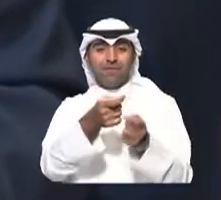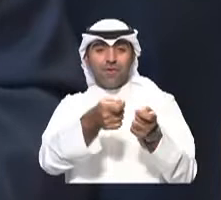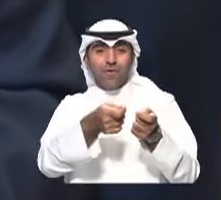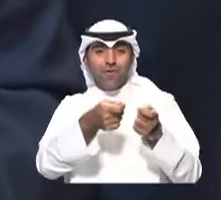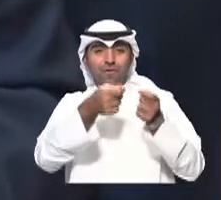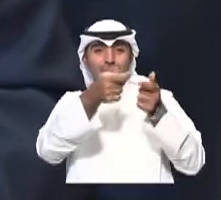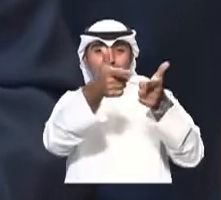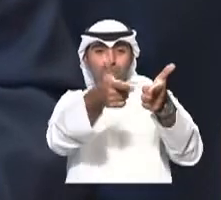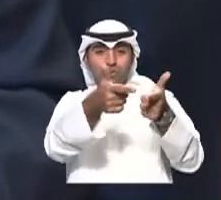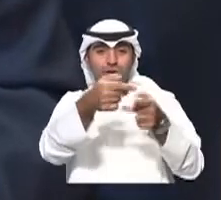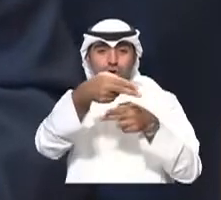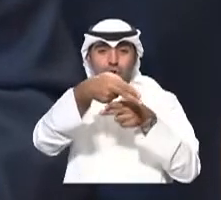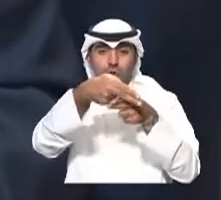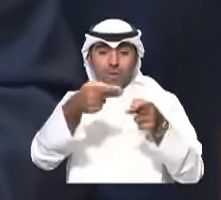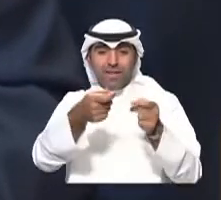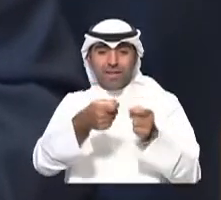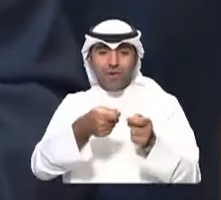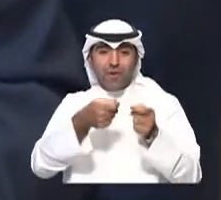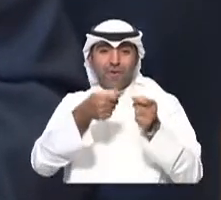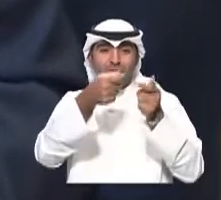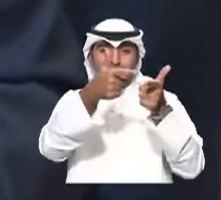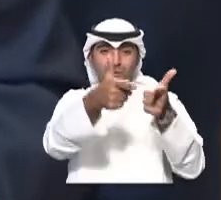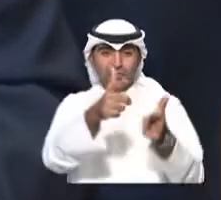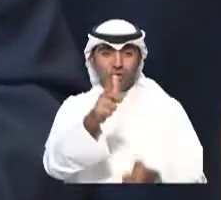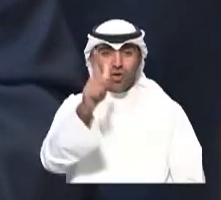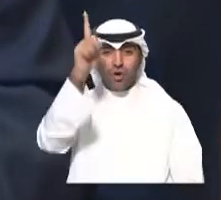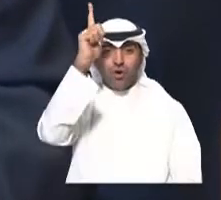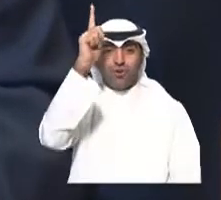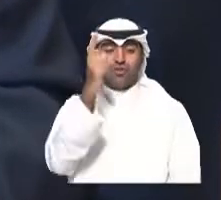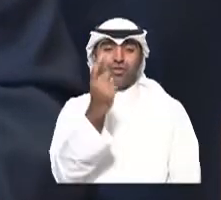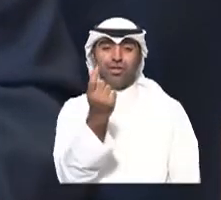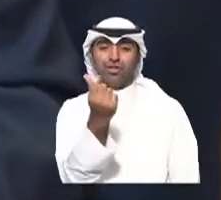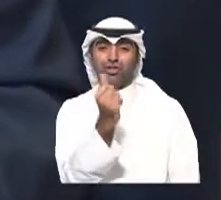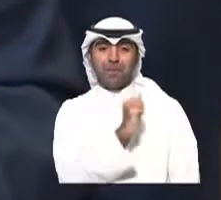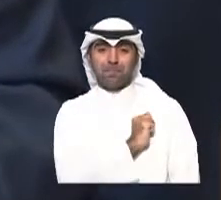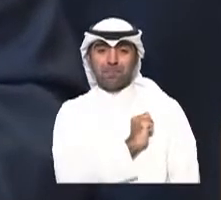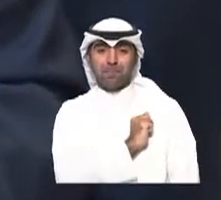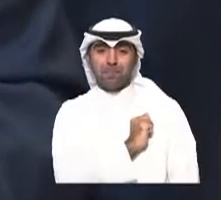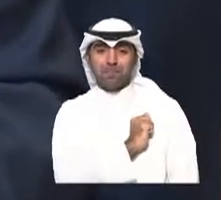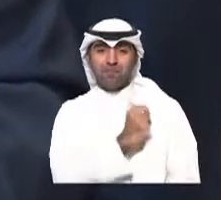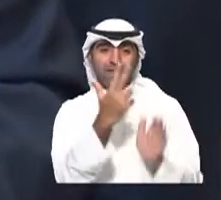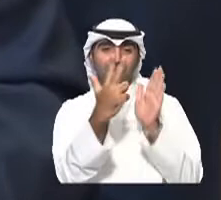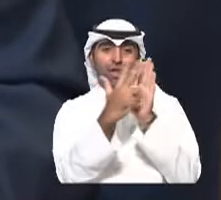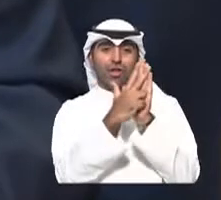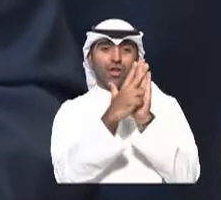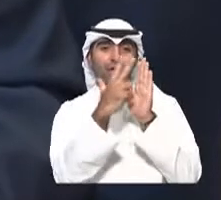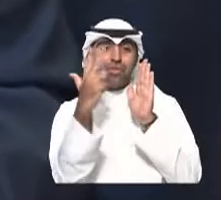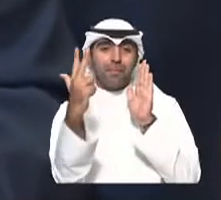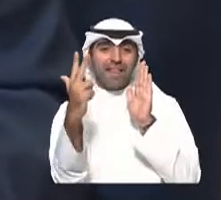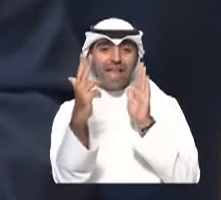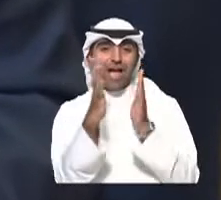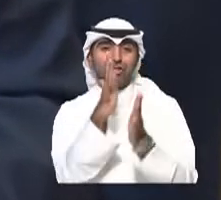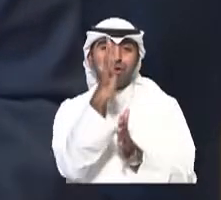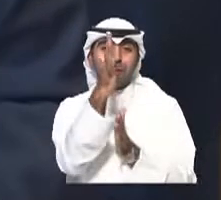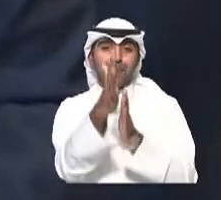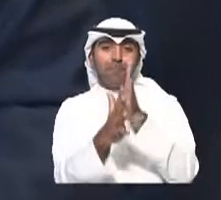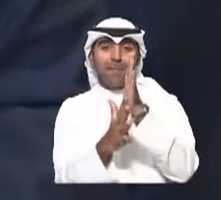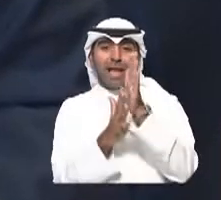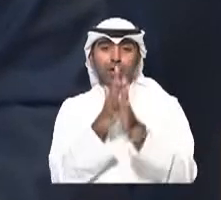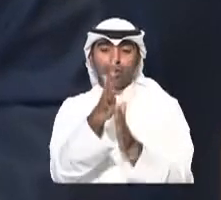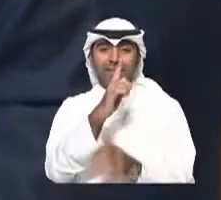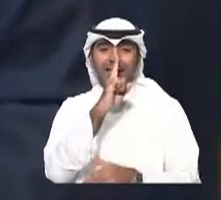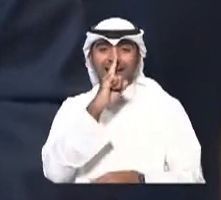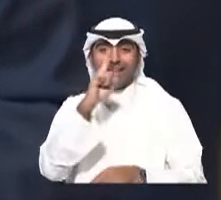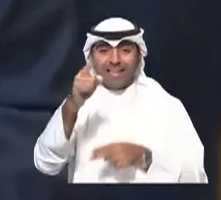المعلنة لدولة الكويت في مؤتمر مكة الذي كانت في ذلك الوقت إبان